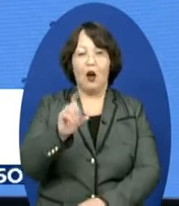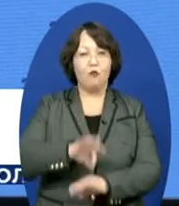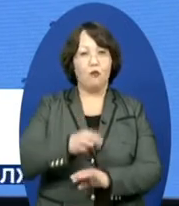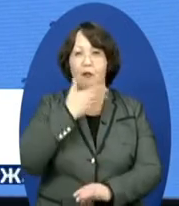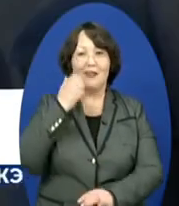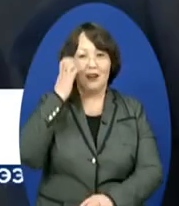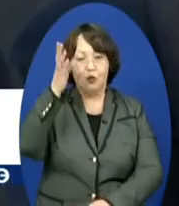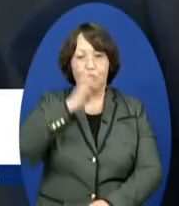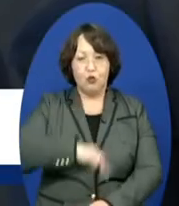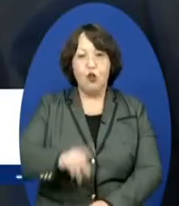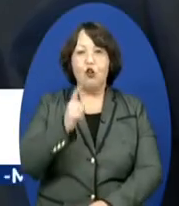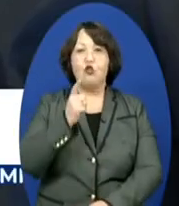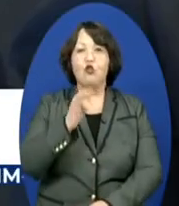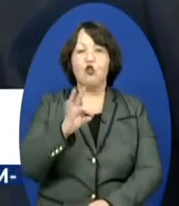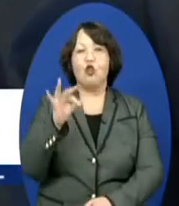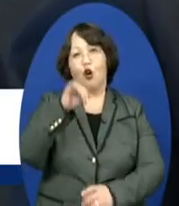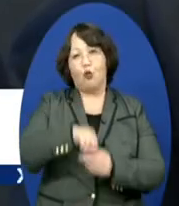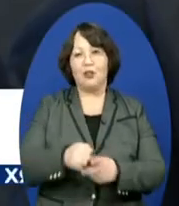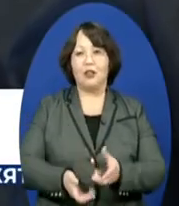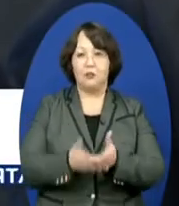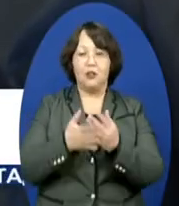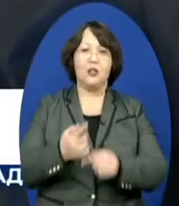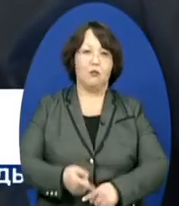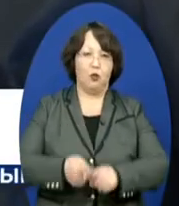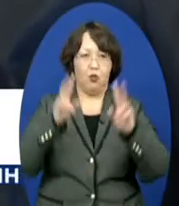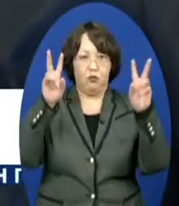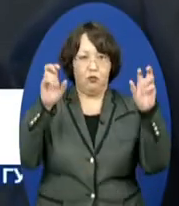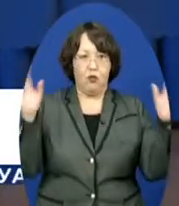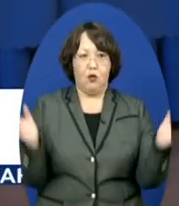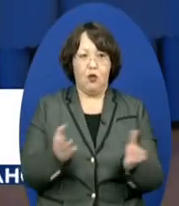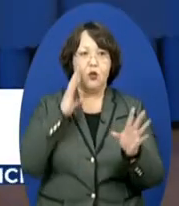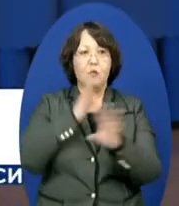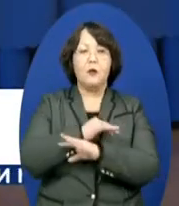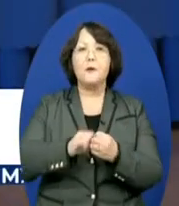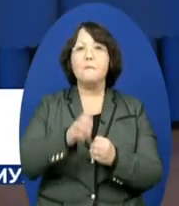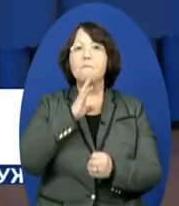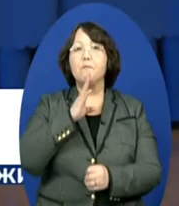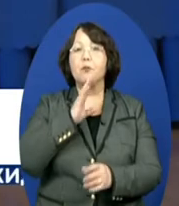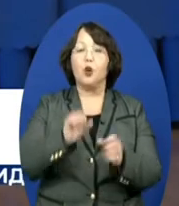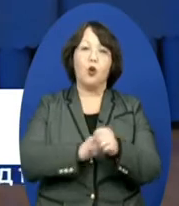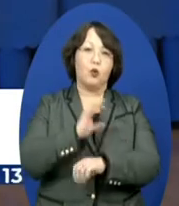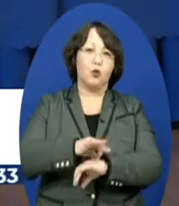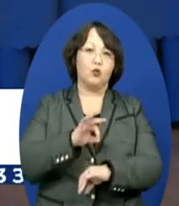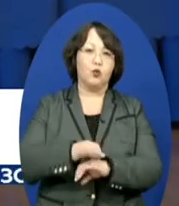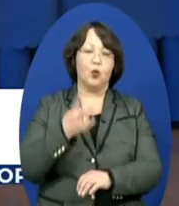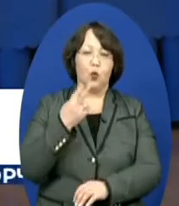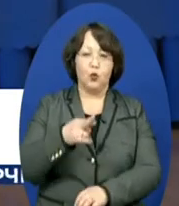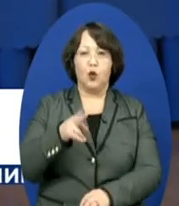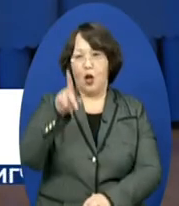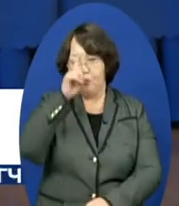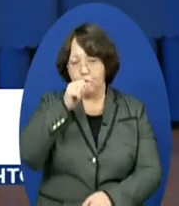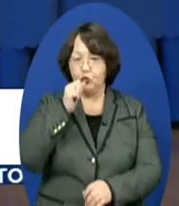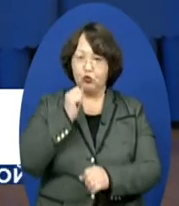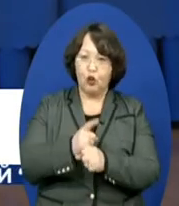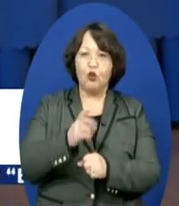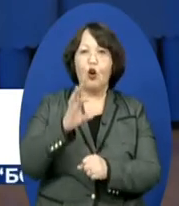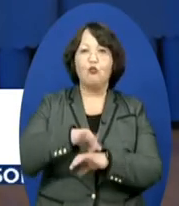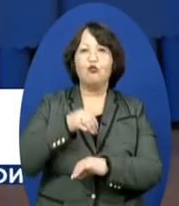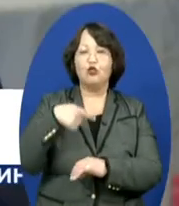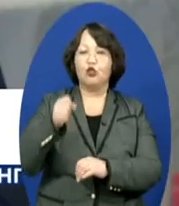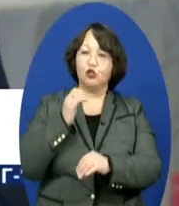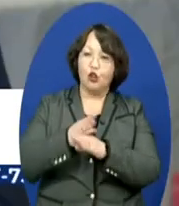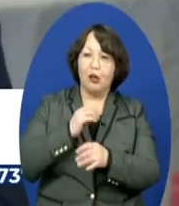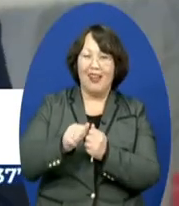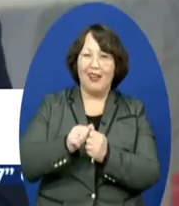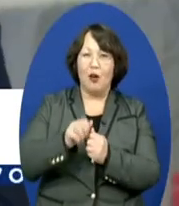төлөө хөрөнгө оруулалтыг нэмэгдүүлье гэсэн уриатай зохион байгуулна. Учир нь ковидын үед энэ өвчний эсрэг зарцуулдаг байсан хөрөнгө оруулалт багассан